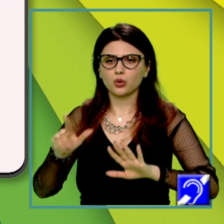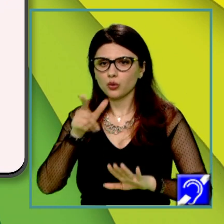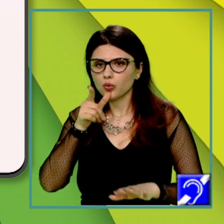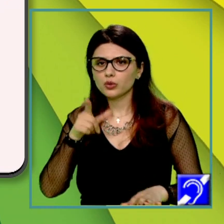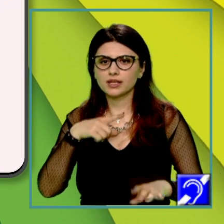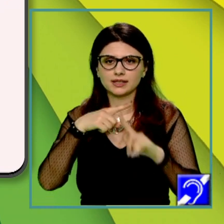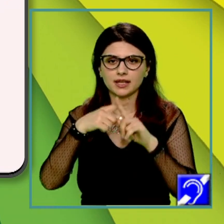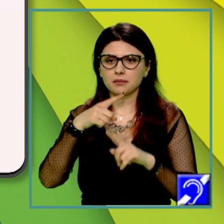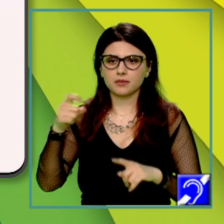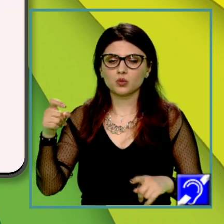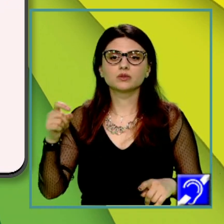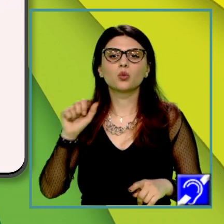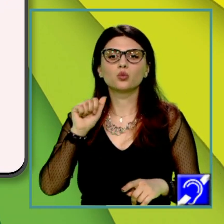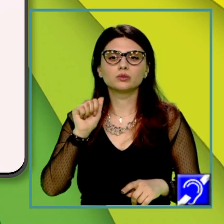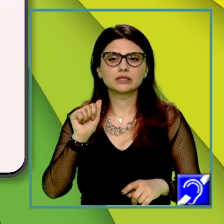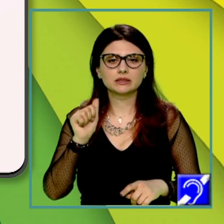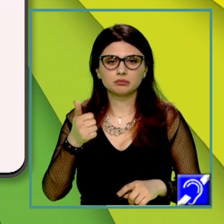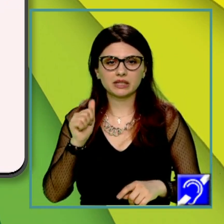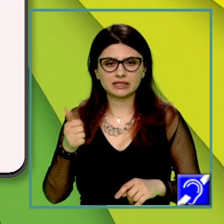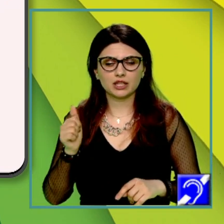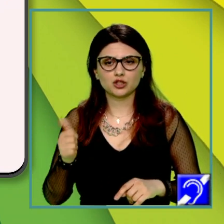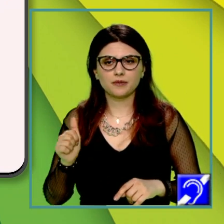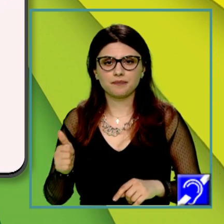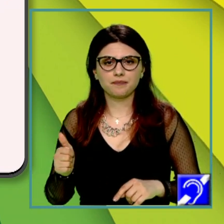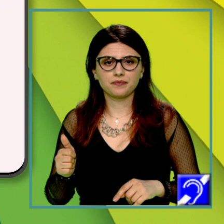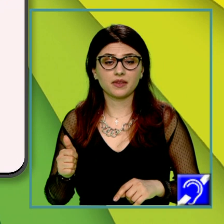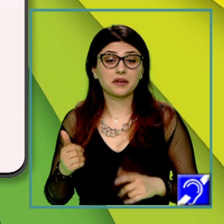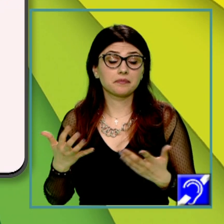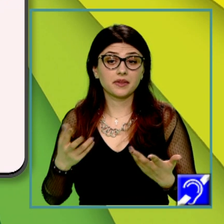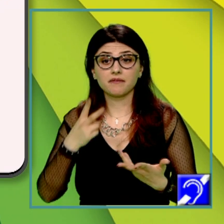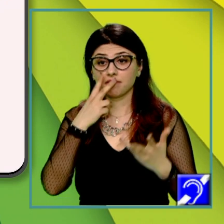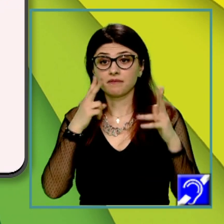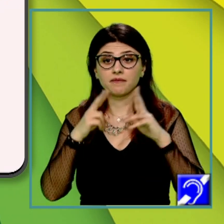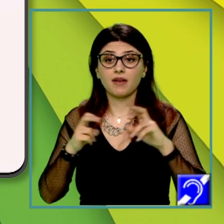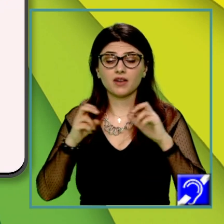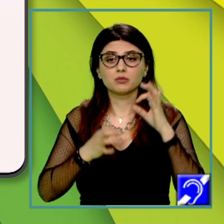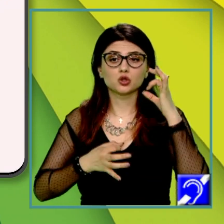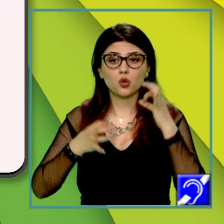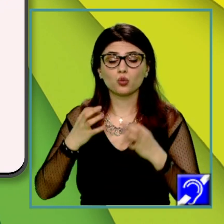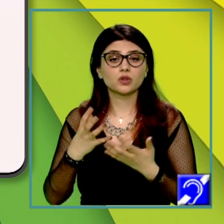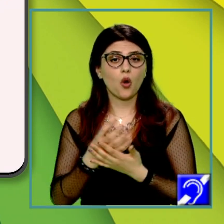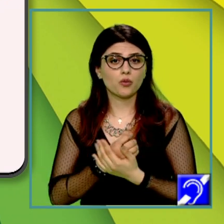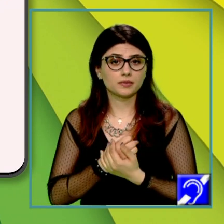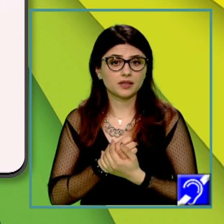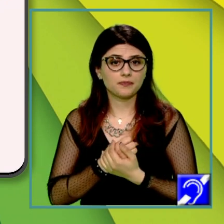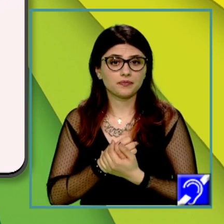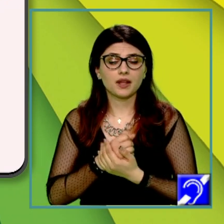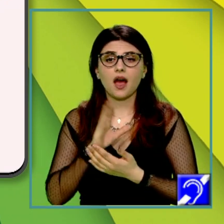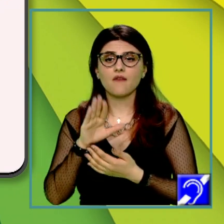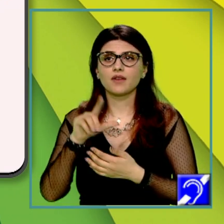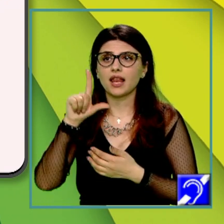rezultă x egal cu minus 11 verificăm soluția obținută și avem logaritm zecimal